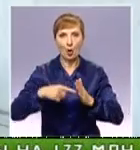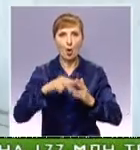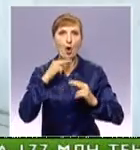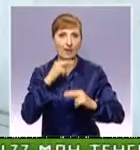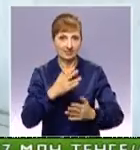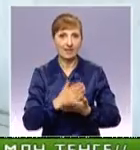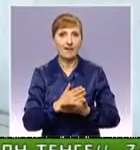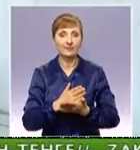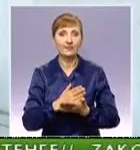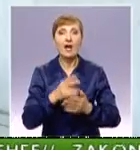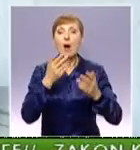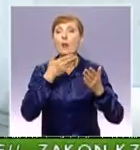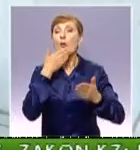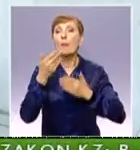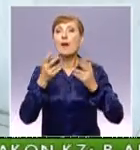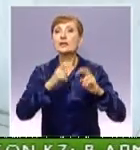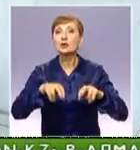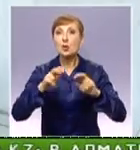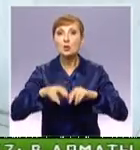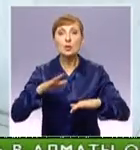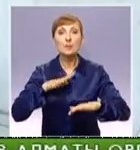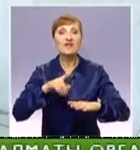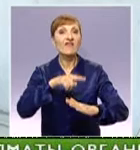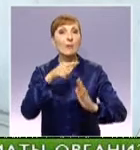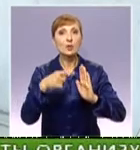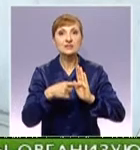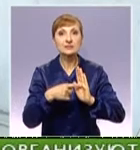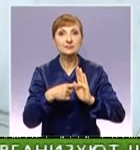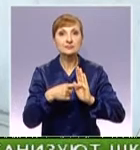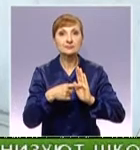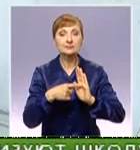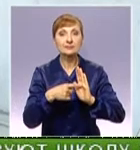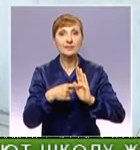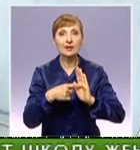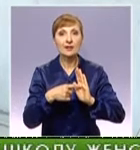По мониторингу были поставлены вопросы